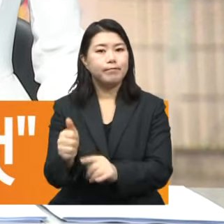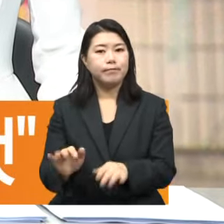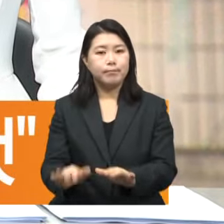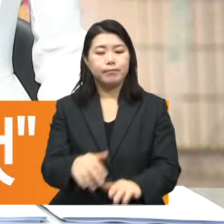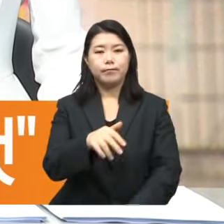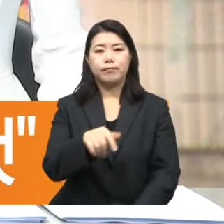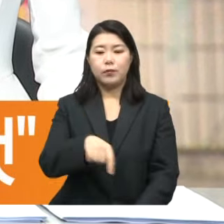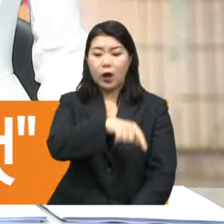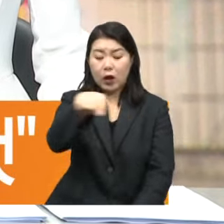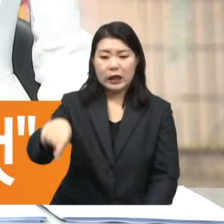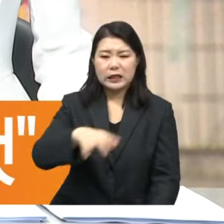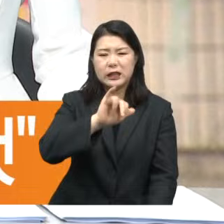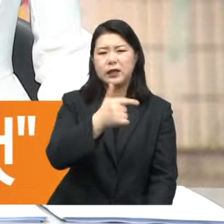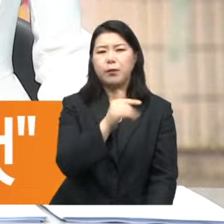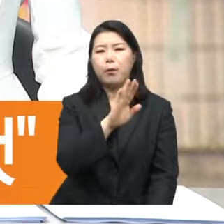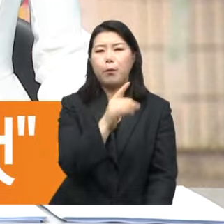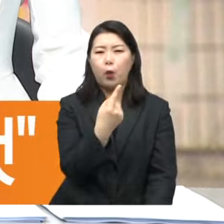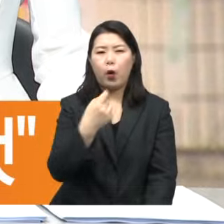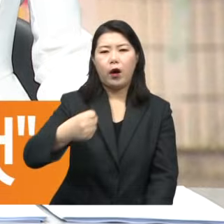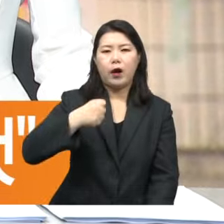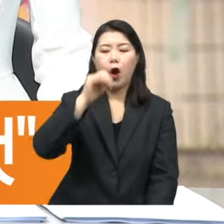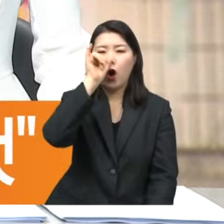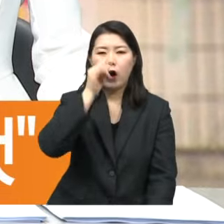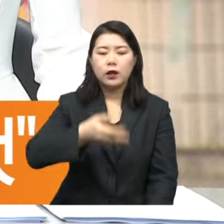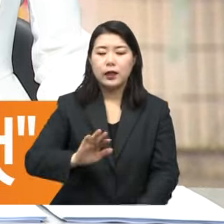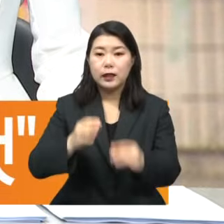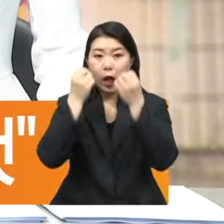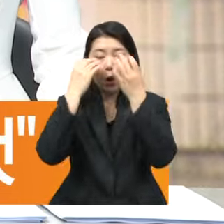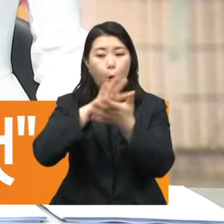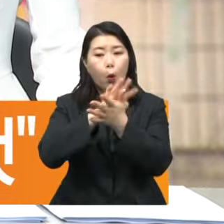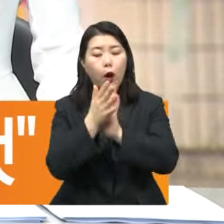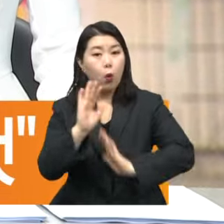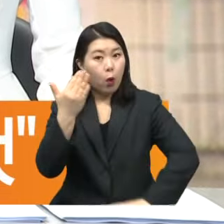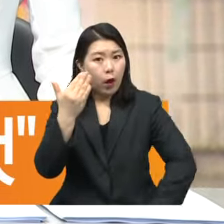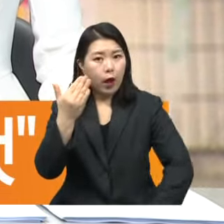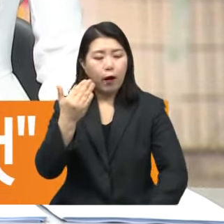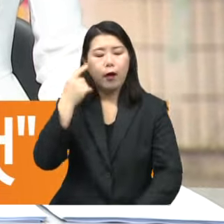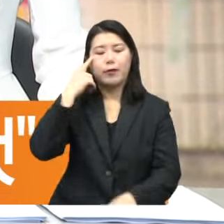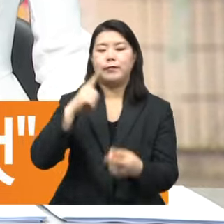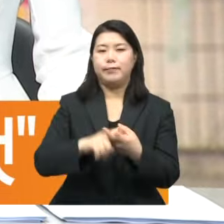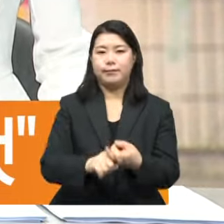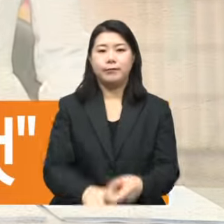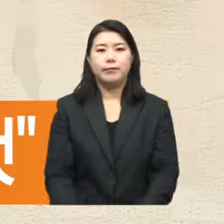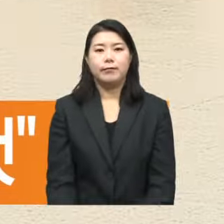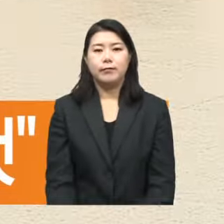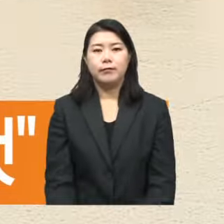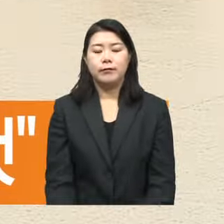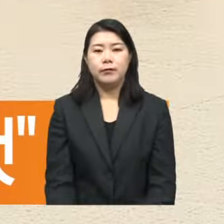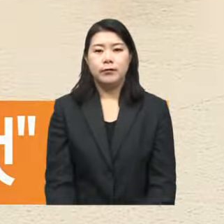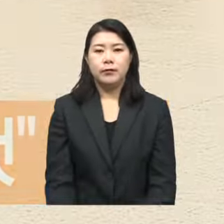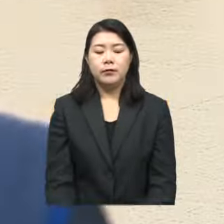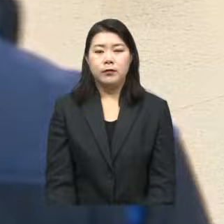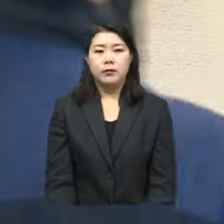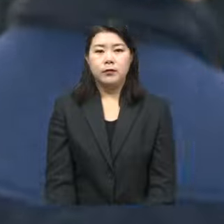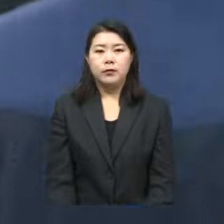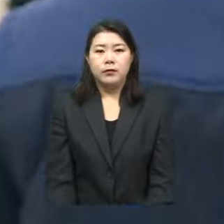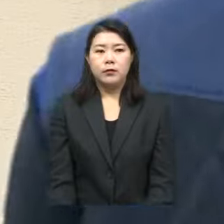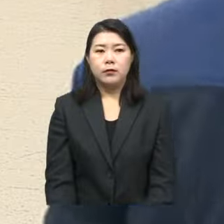색채가 강한 중랑구에 새로운 바람을 불게 할지 주목됩니다. 계속해서 윤지아 기자입니다.